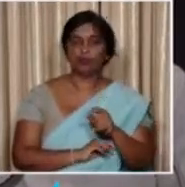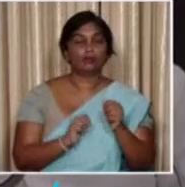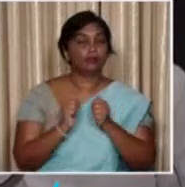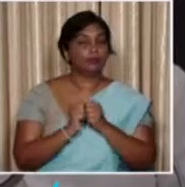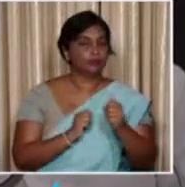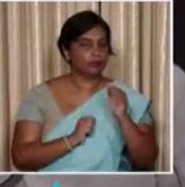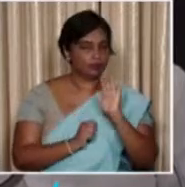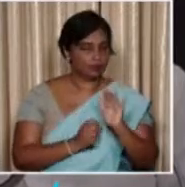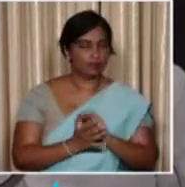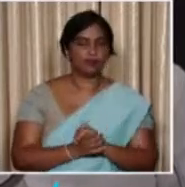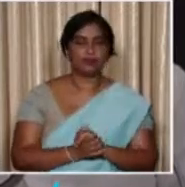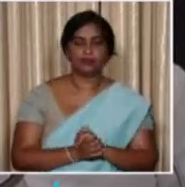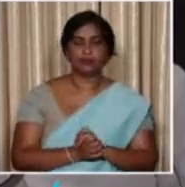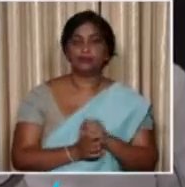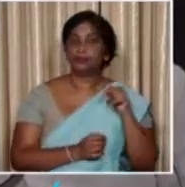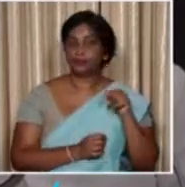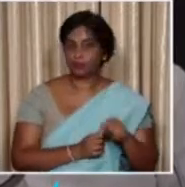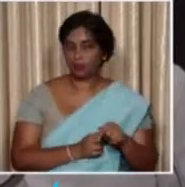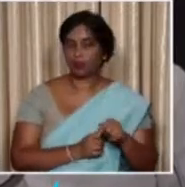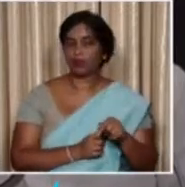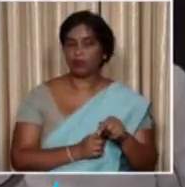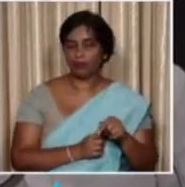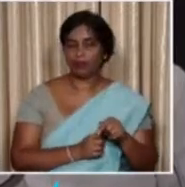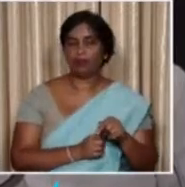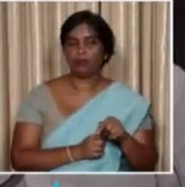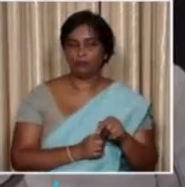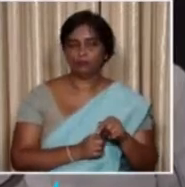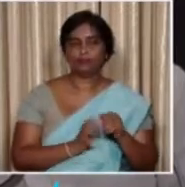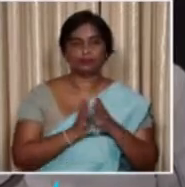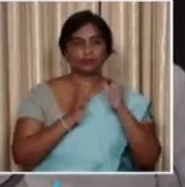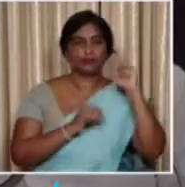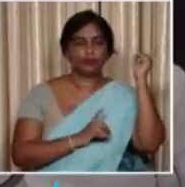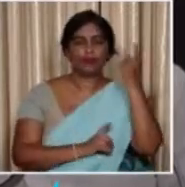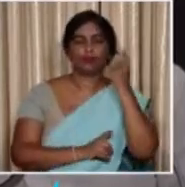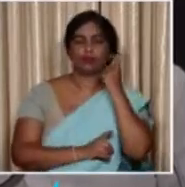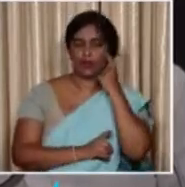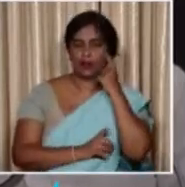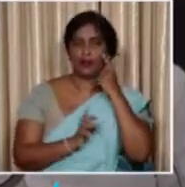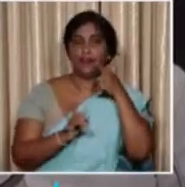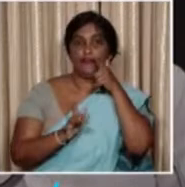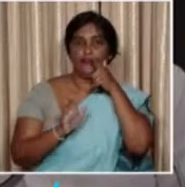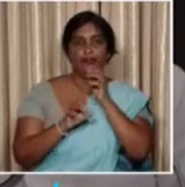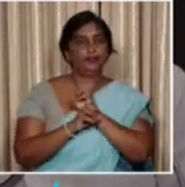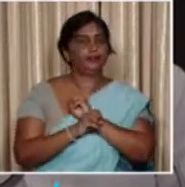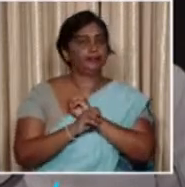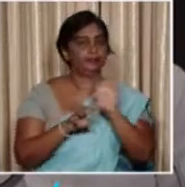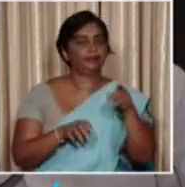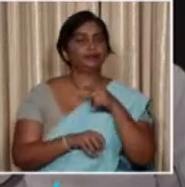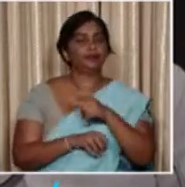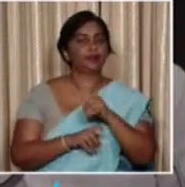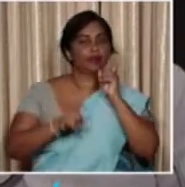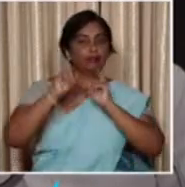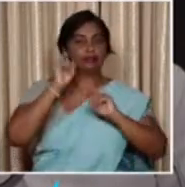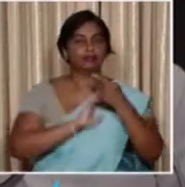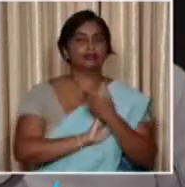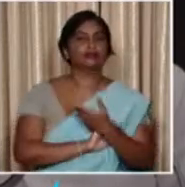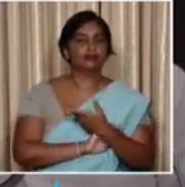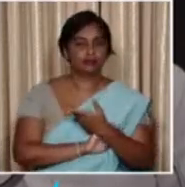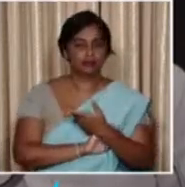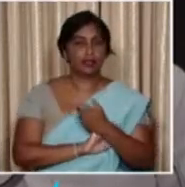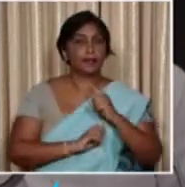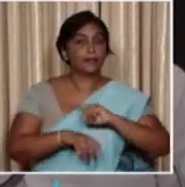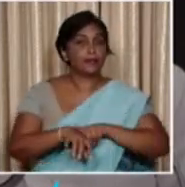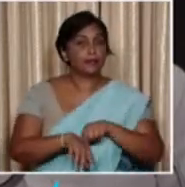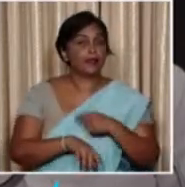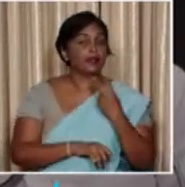කරපු ආකාරය දැන් අද වෙනකොට මේක බොහොම ප්‍රසිද්ධ වීඩියෝ එකක් ඉදිරියට එළියට එනවා එතුමාගේ හැසිරීම එතුමා පැය